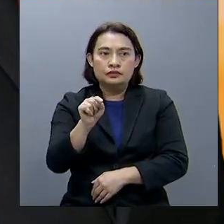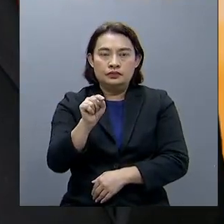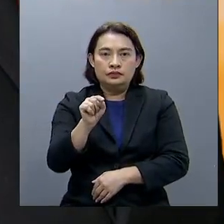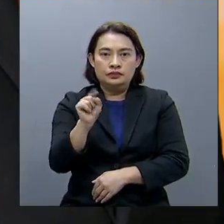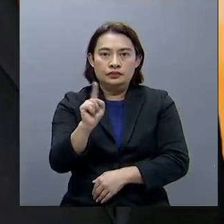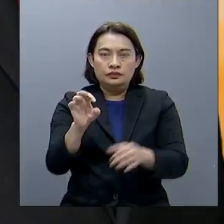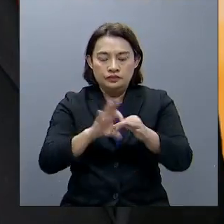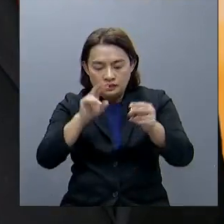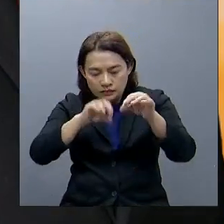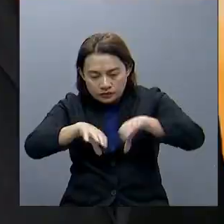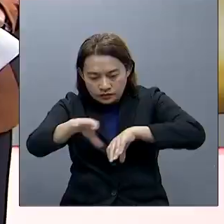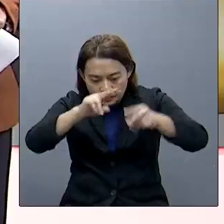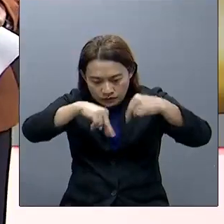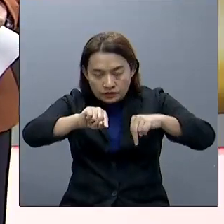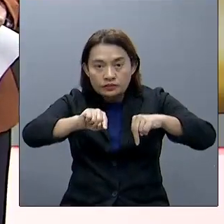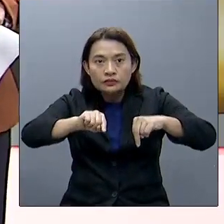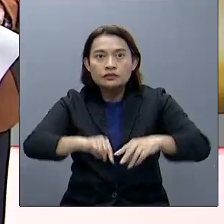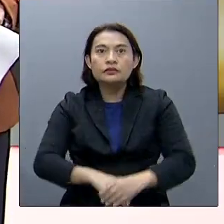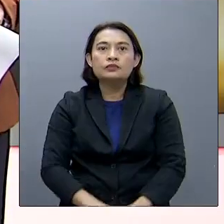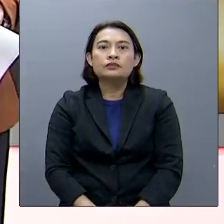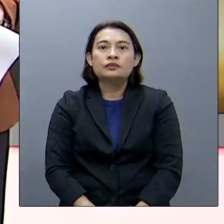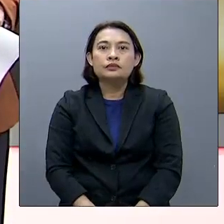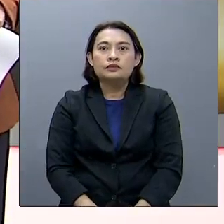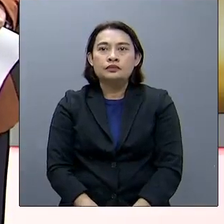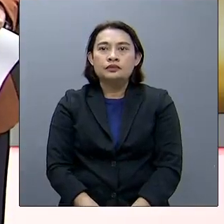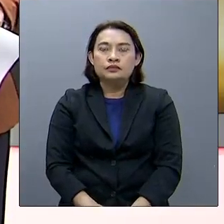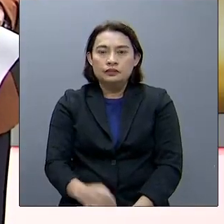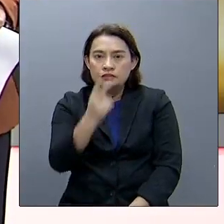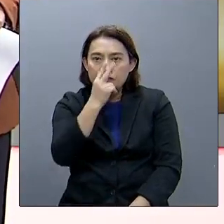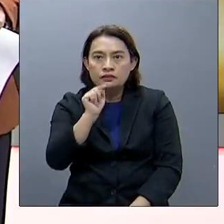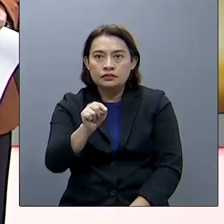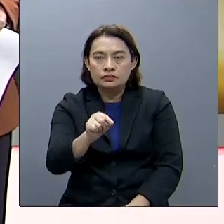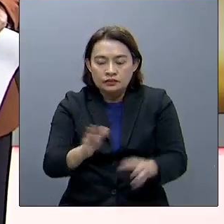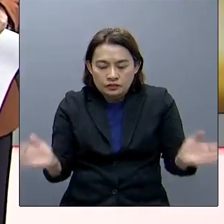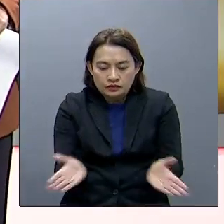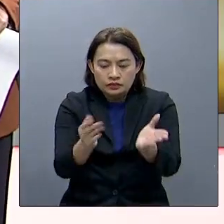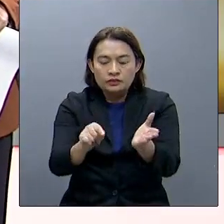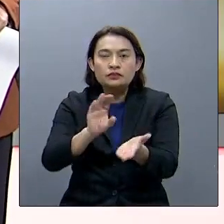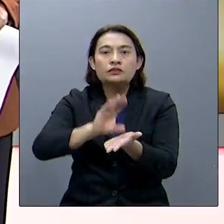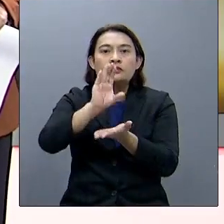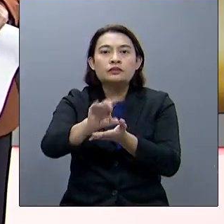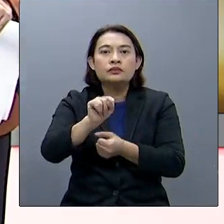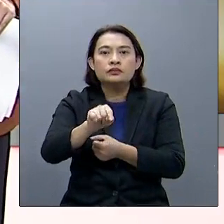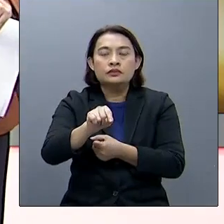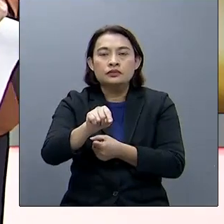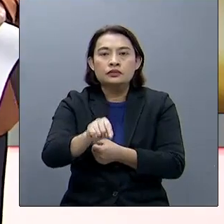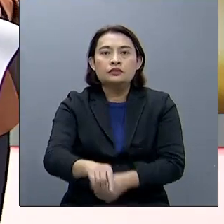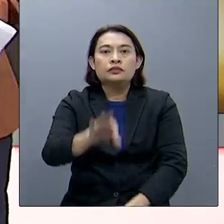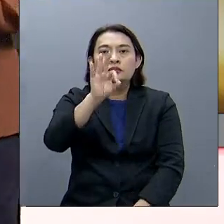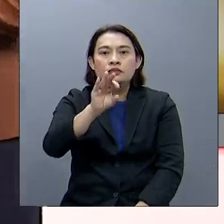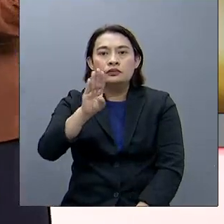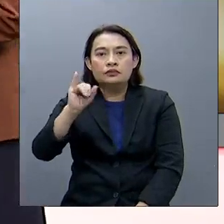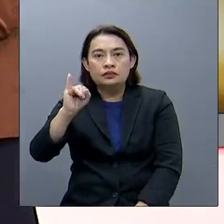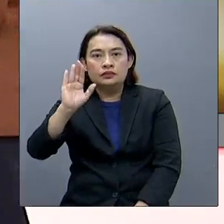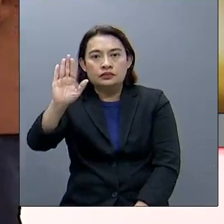หาพาร์ทเนอร์ให้ มาดูการขอรับการส่งเสริมการลงทุนจากต่างประเทศหรือว่า FDI ในช่วง8เดือนแรก